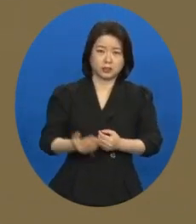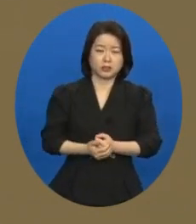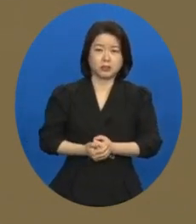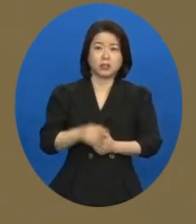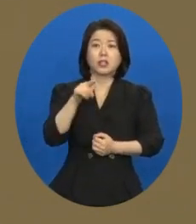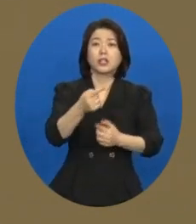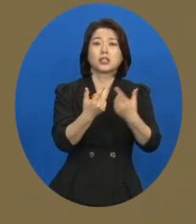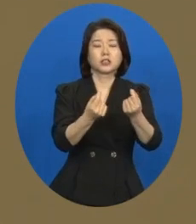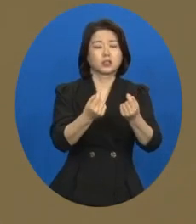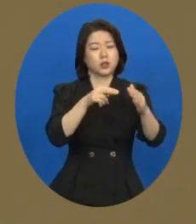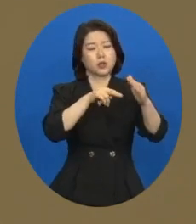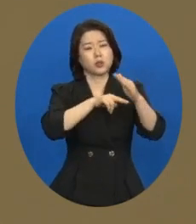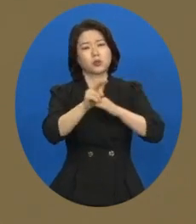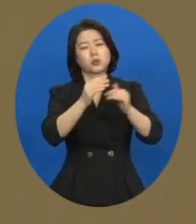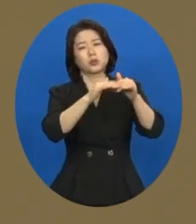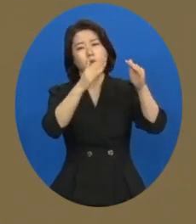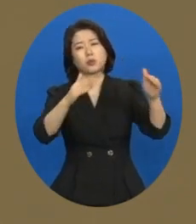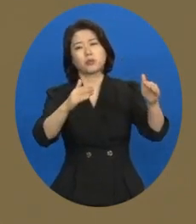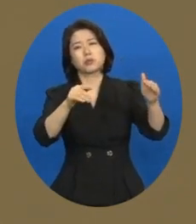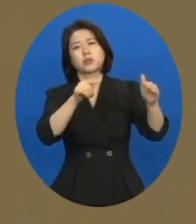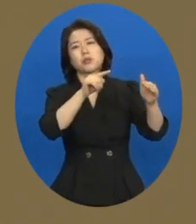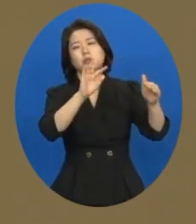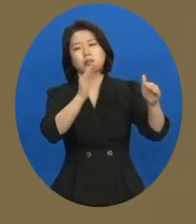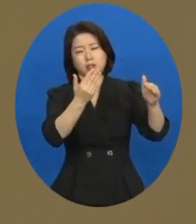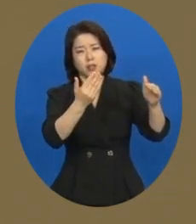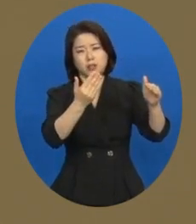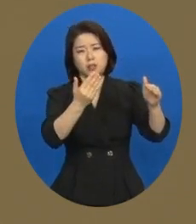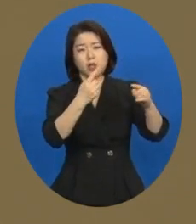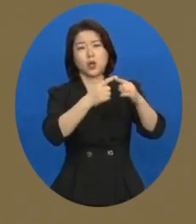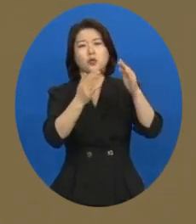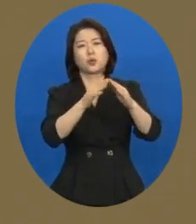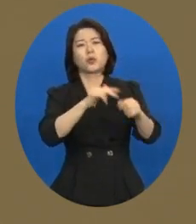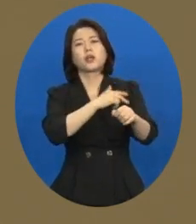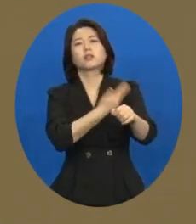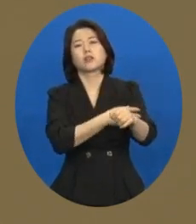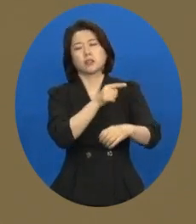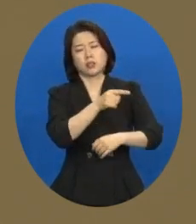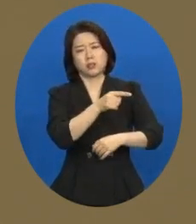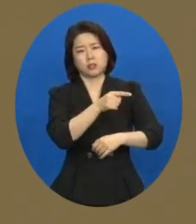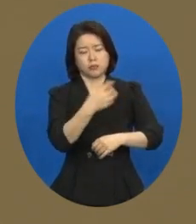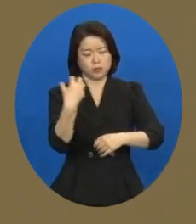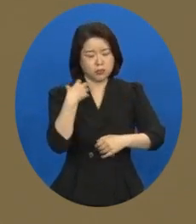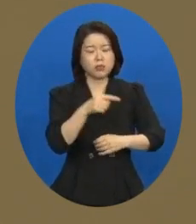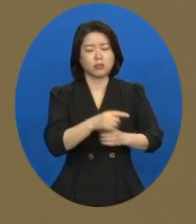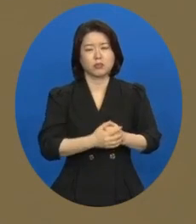그런 도피성이 돼야 하는 거예요. 교회는 바로 그것인 거죠.